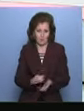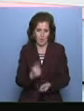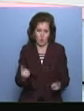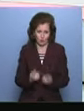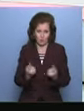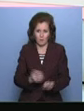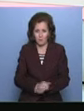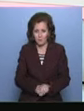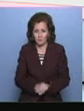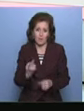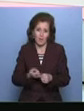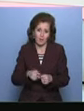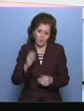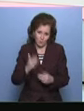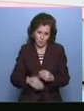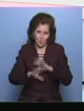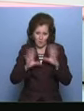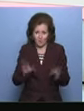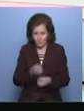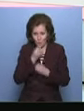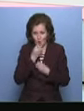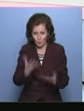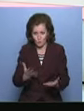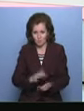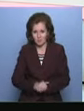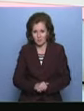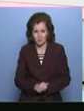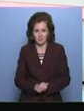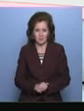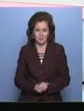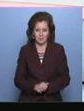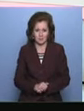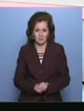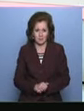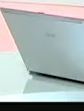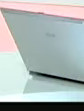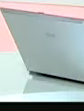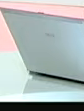Это пока все. Удачного вам дня. Итоги подведем ровно в 7 вечера. До встречи.